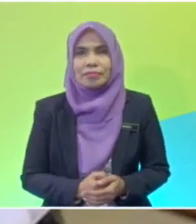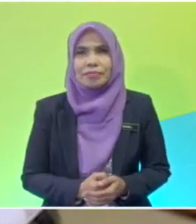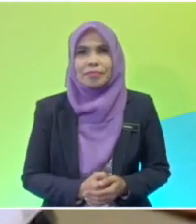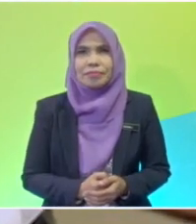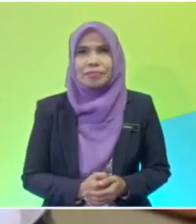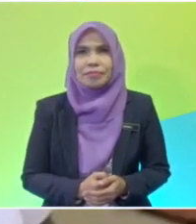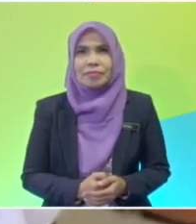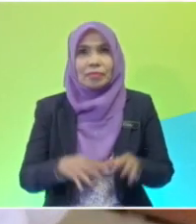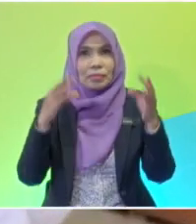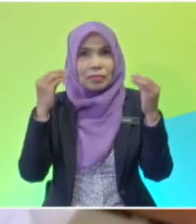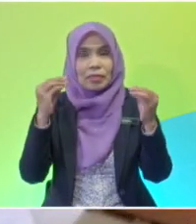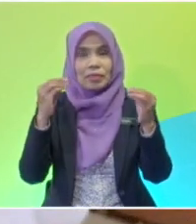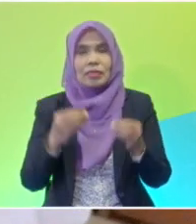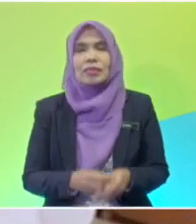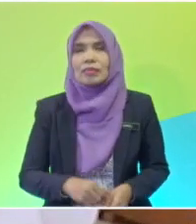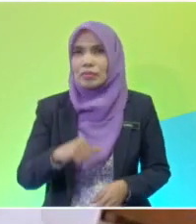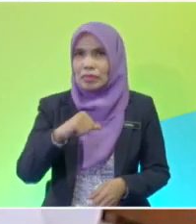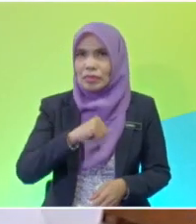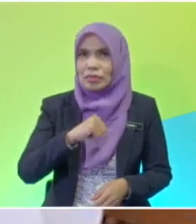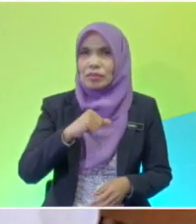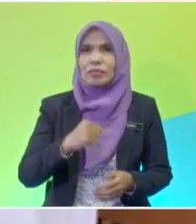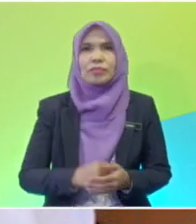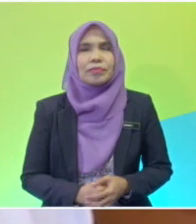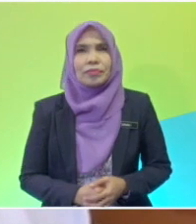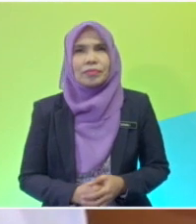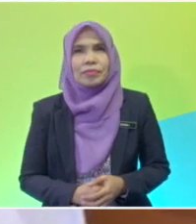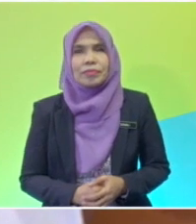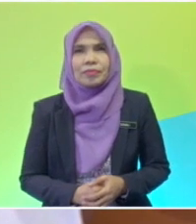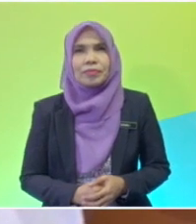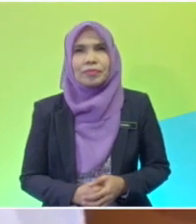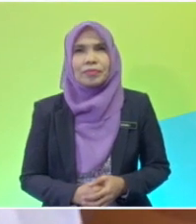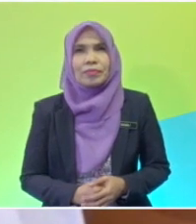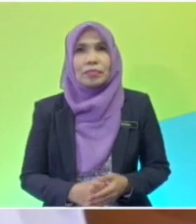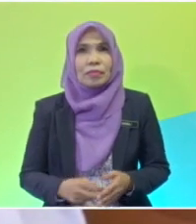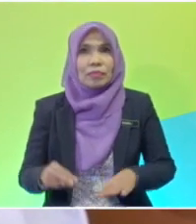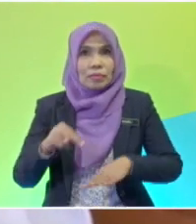untuk makanya lepas aku akan naikkan demi sedikit